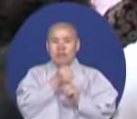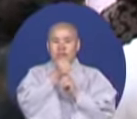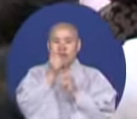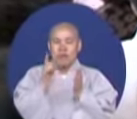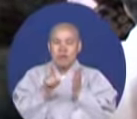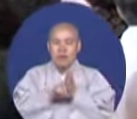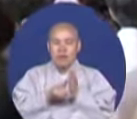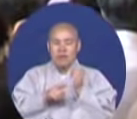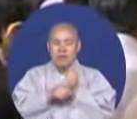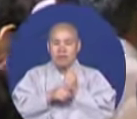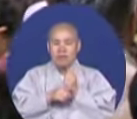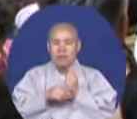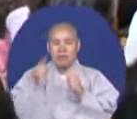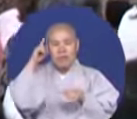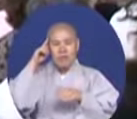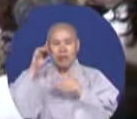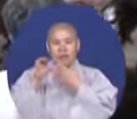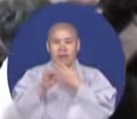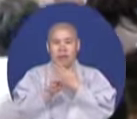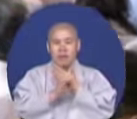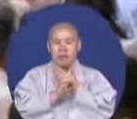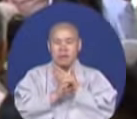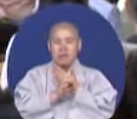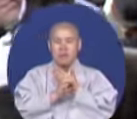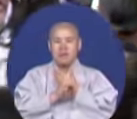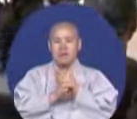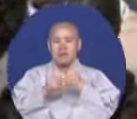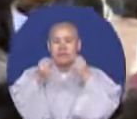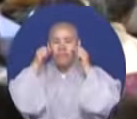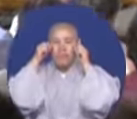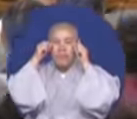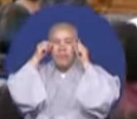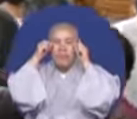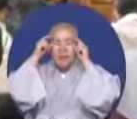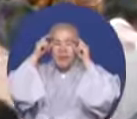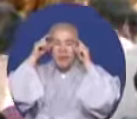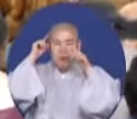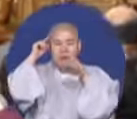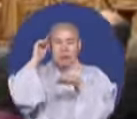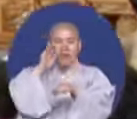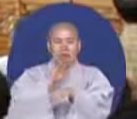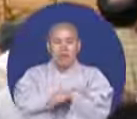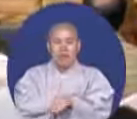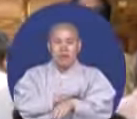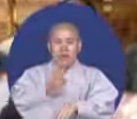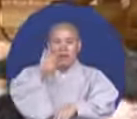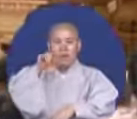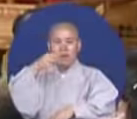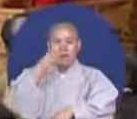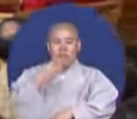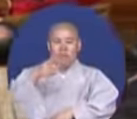되냐? 그 깨달은 지혜를 불지라고 그러는데